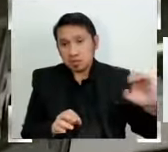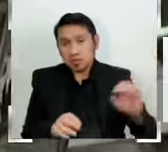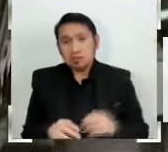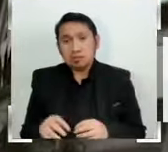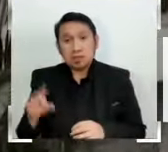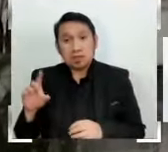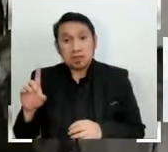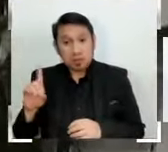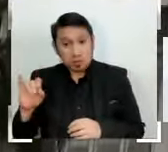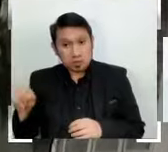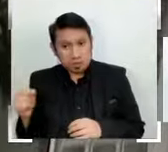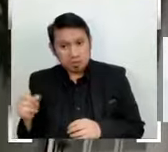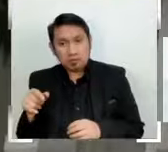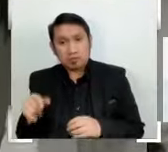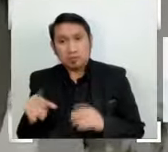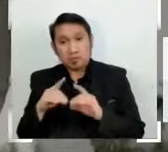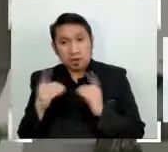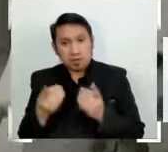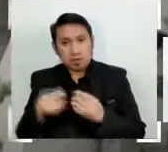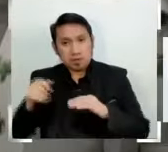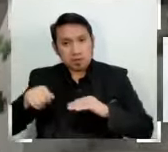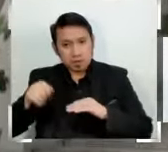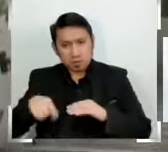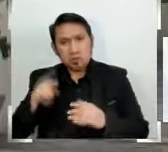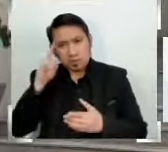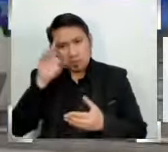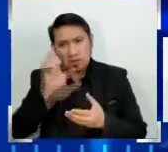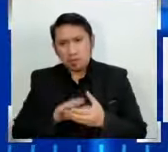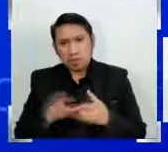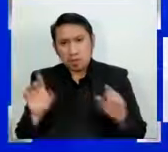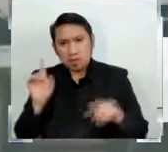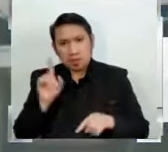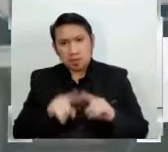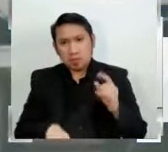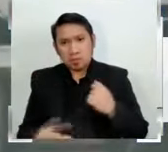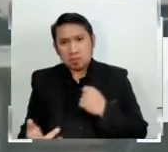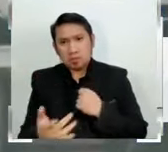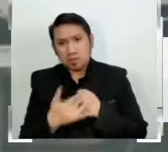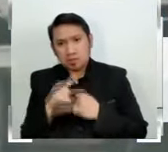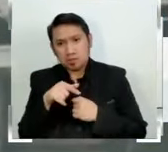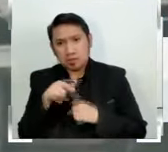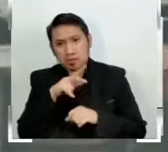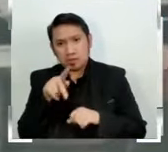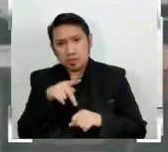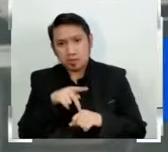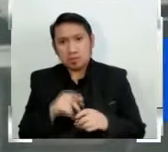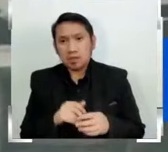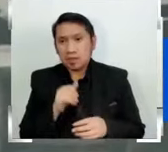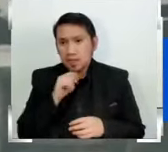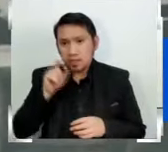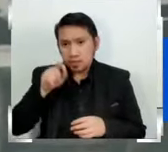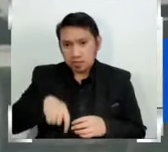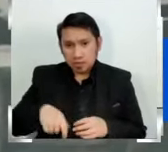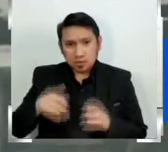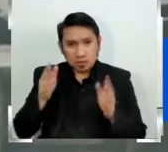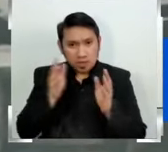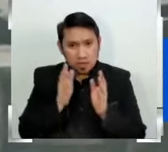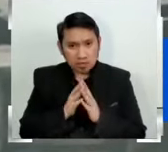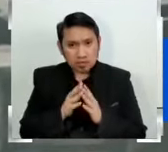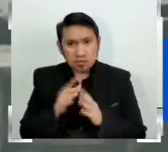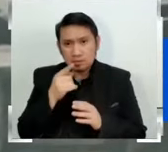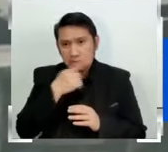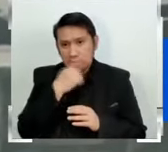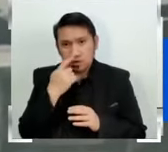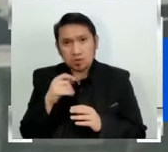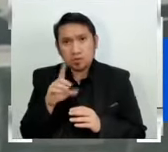silang walang jurisdiction sa bansa ang ICC. Hindi naman po kailangan mag-request dahil hindi naman po nagbago ang stance no, ng